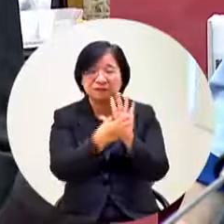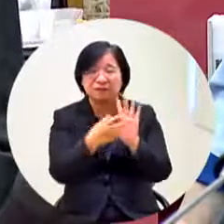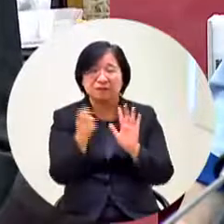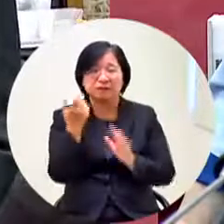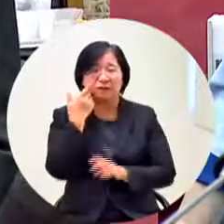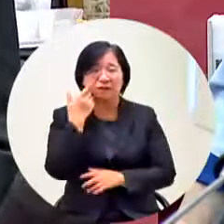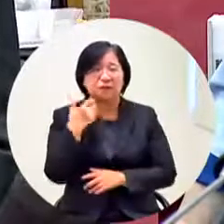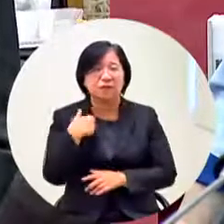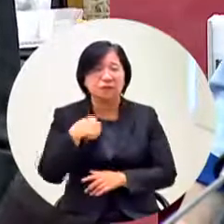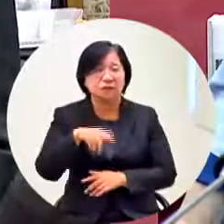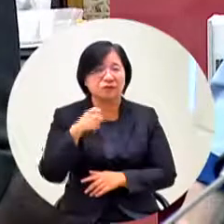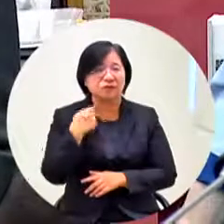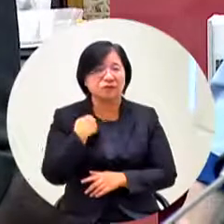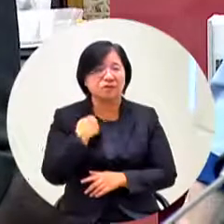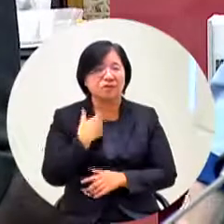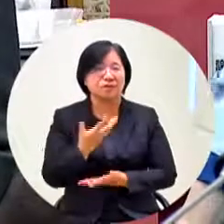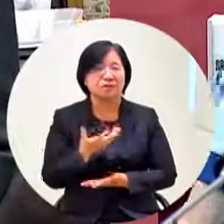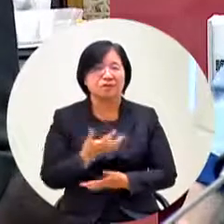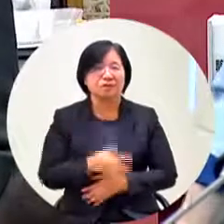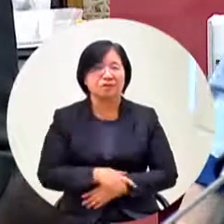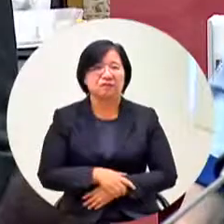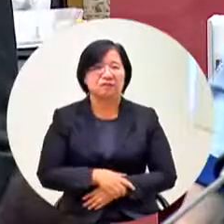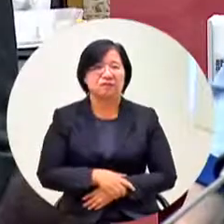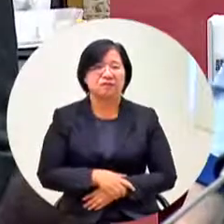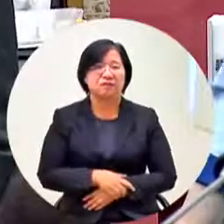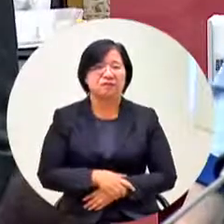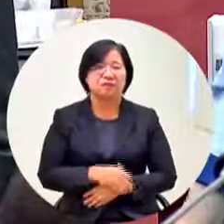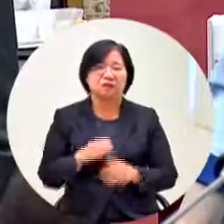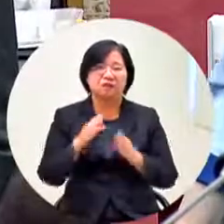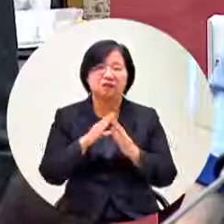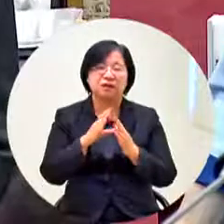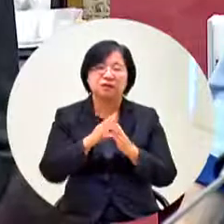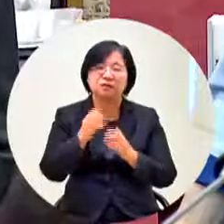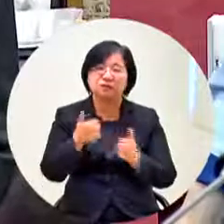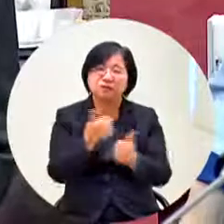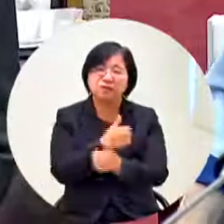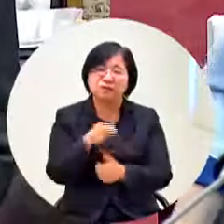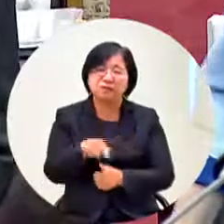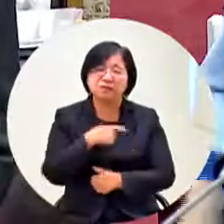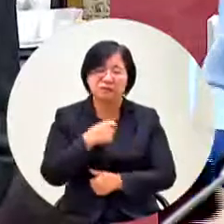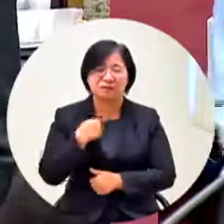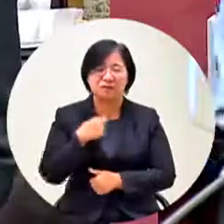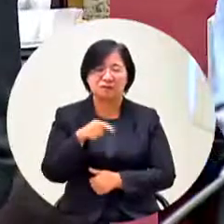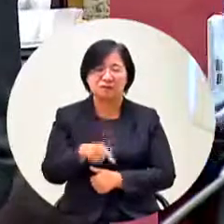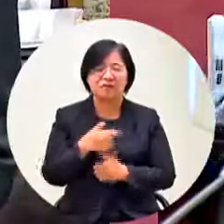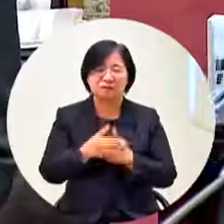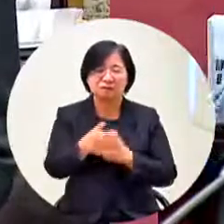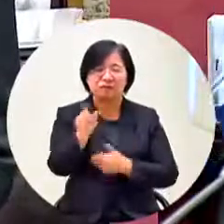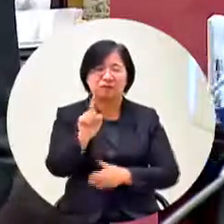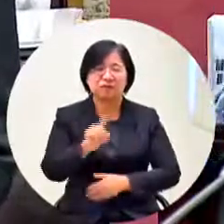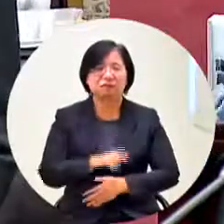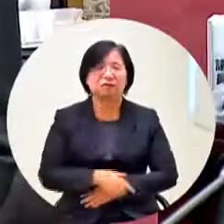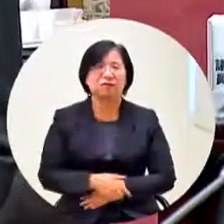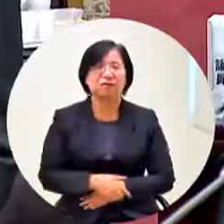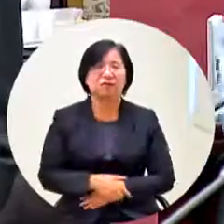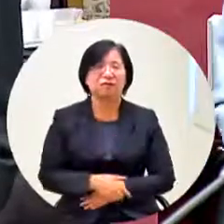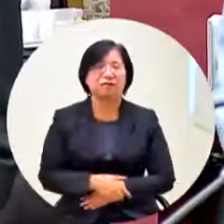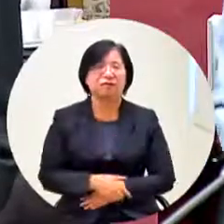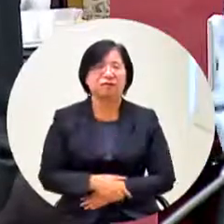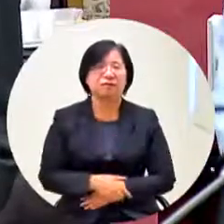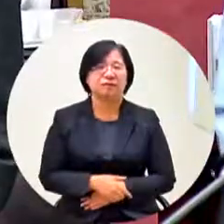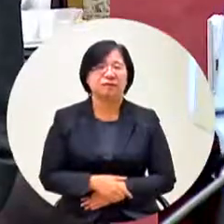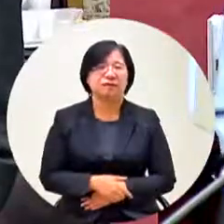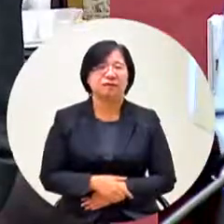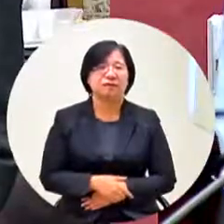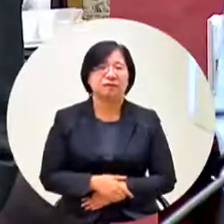下？ 怎么会？你说你，那你局长是怎么带的、啊？你最起码要知道一下。来，我看一下。哦，你也是啦，哈，你也不是